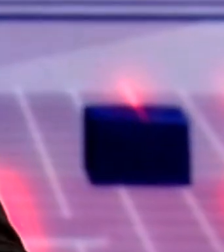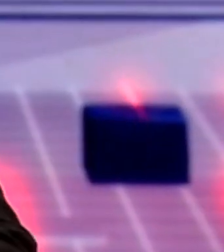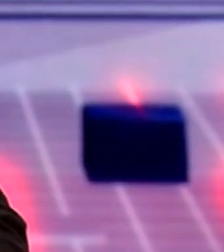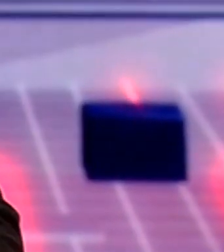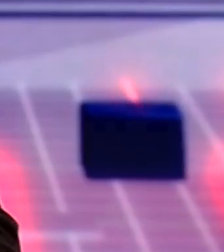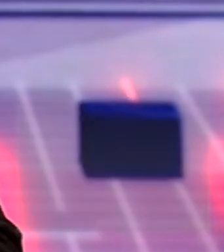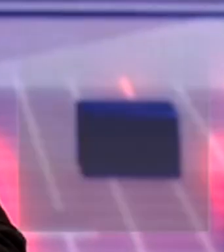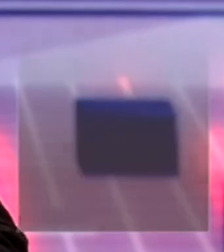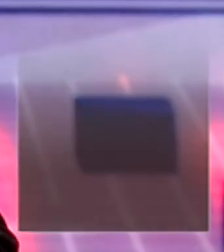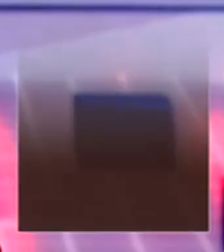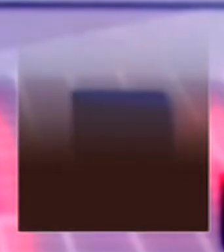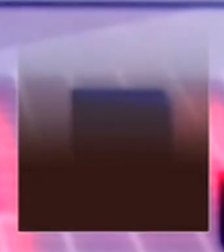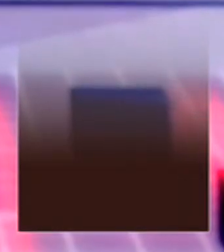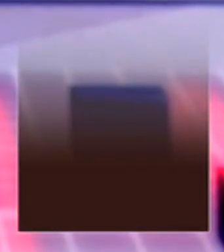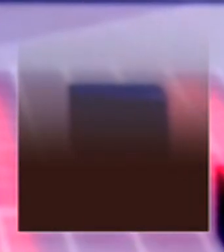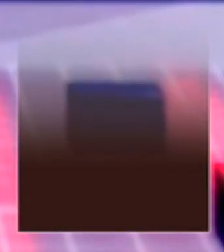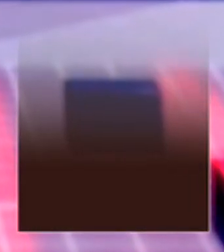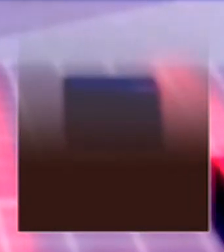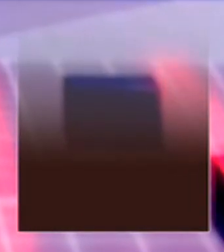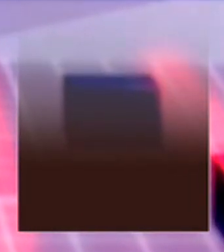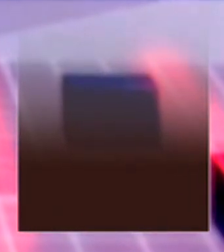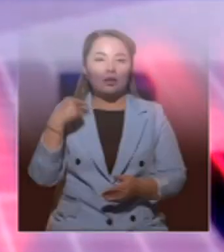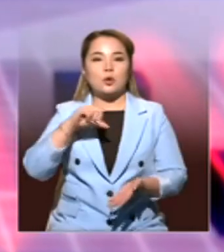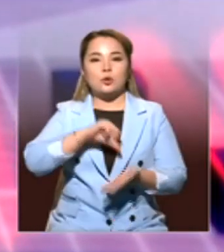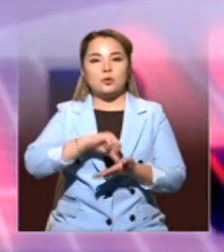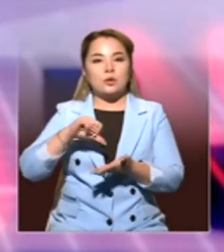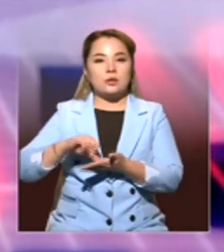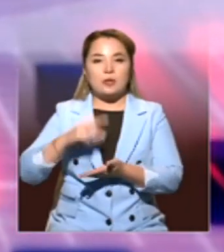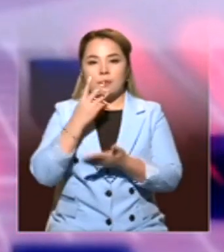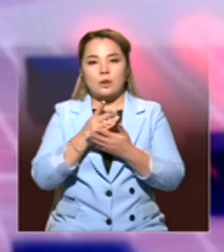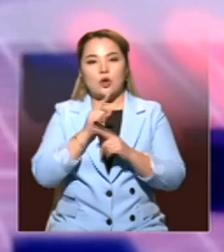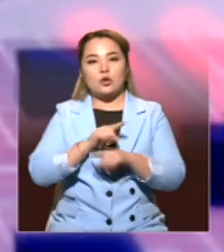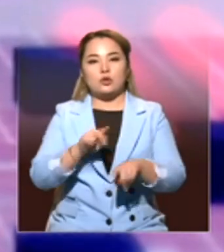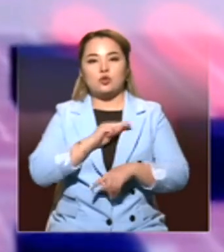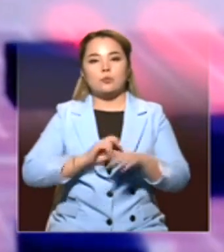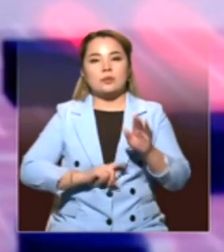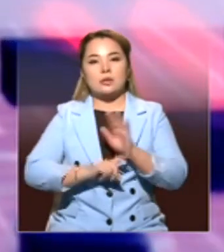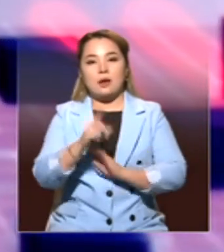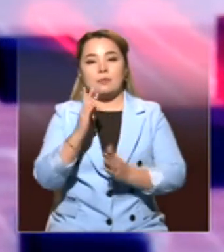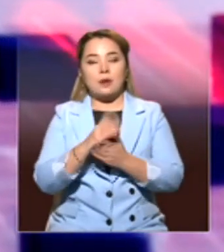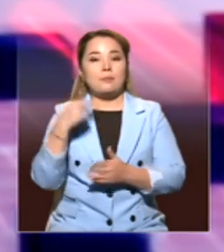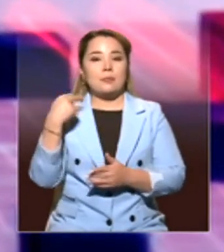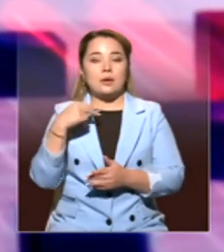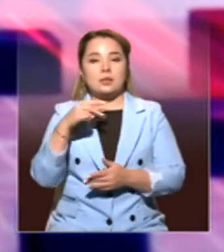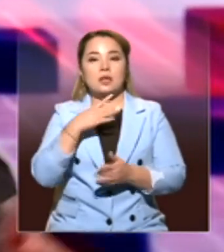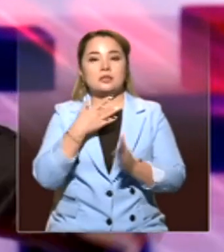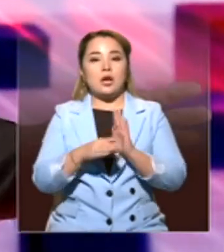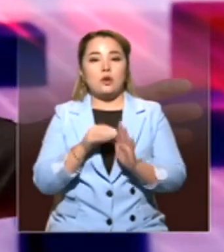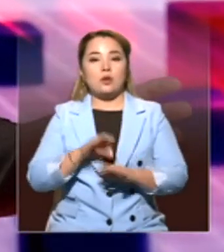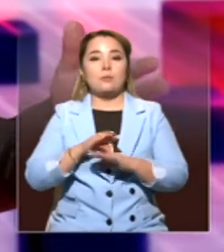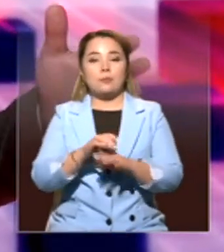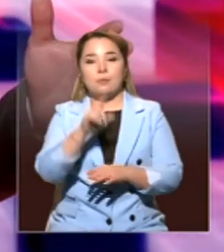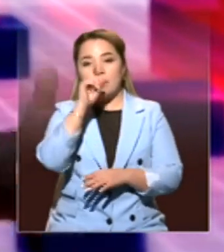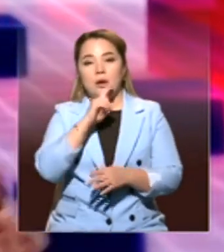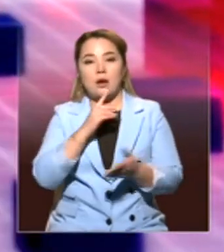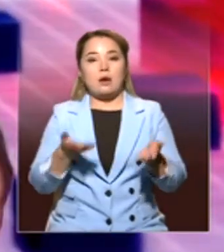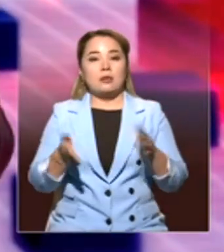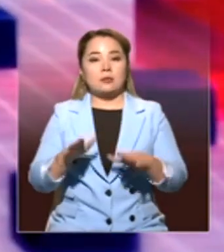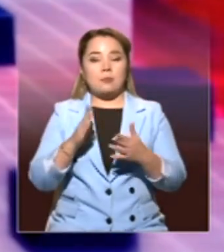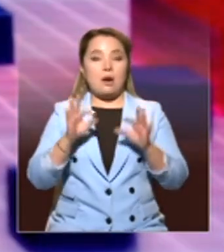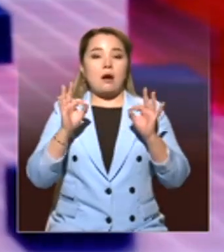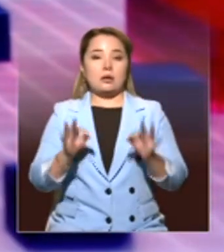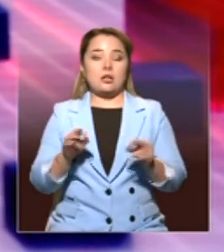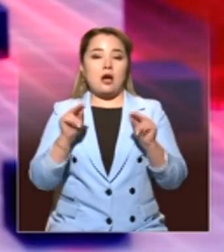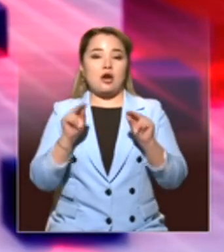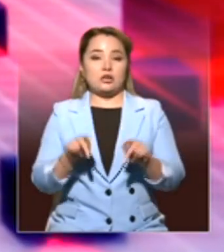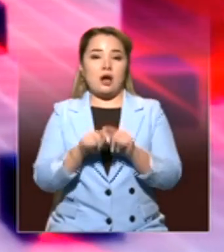Ертеңнен бастап Қазақстанда президенттікке кандидаттар үгіт-насихат жұмыстарын жүргізеді. Президент сайлауына тура бір ай уақыт қалды. Біз осы әділ,